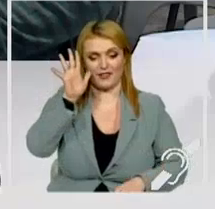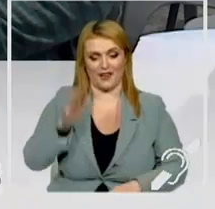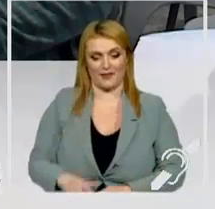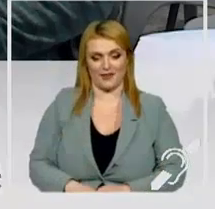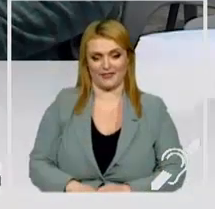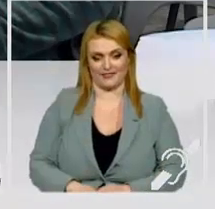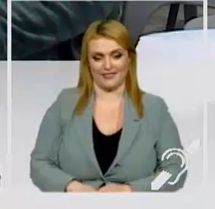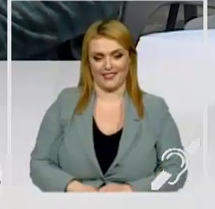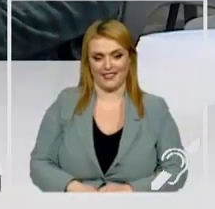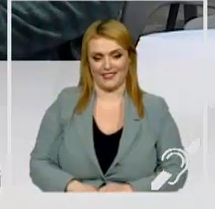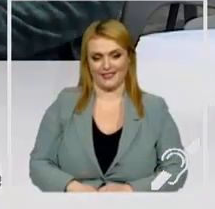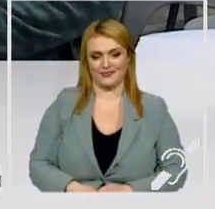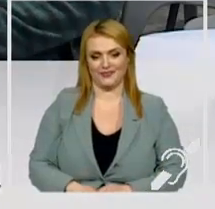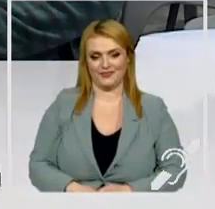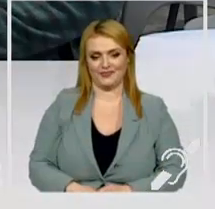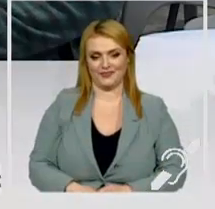mai detaliată